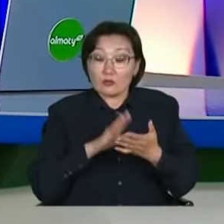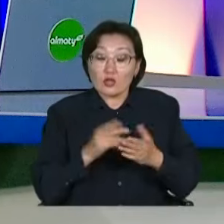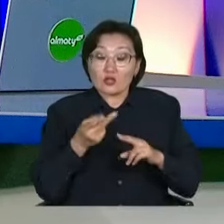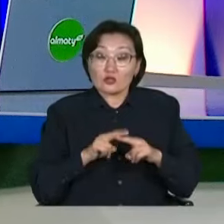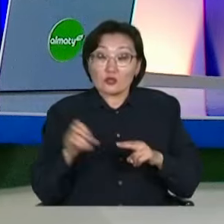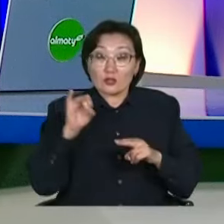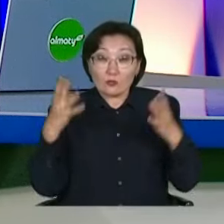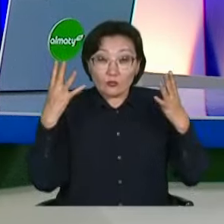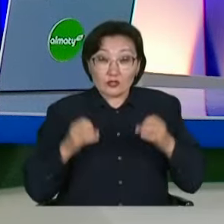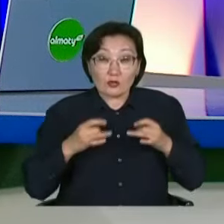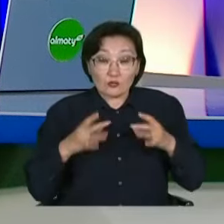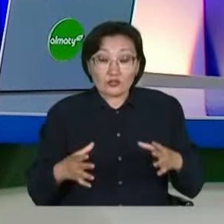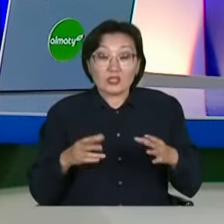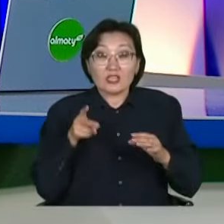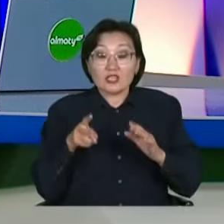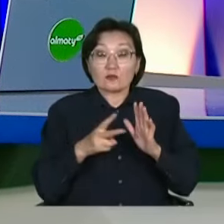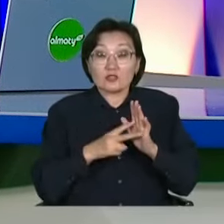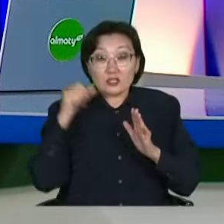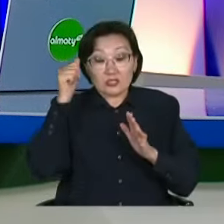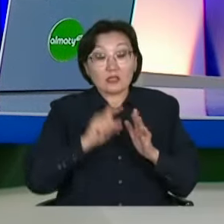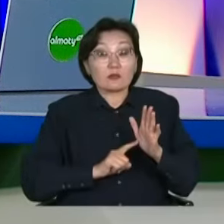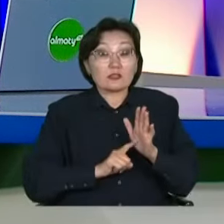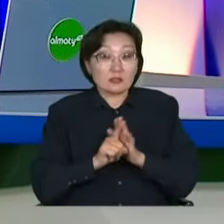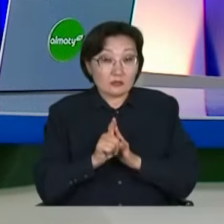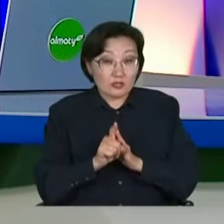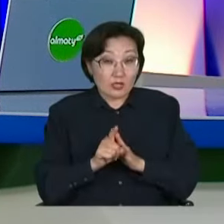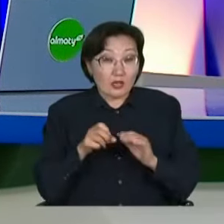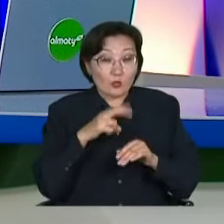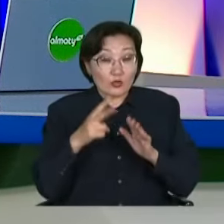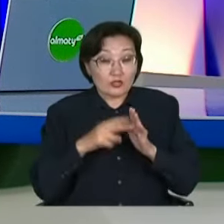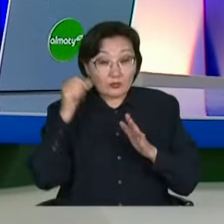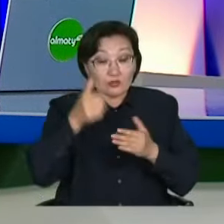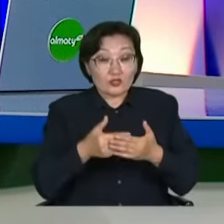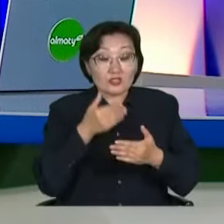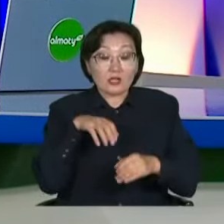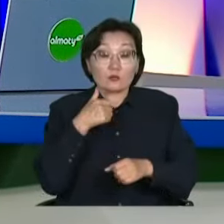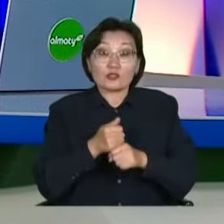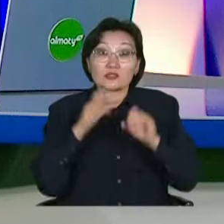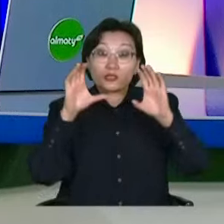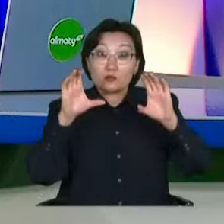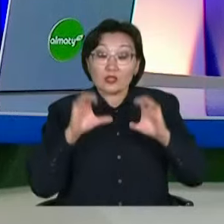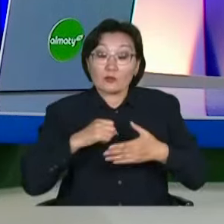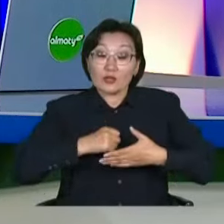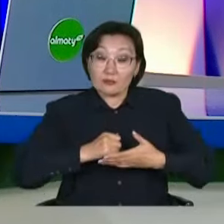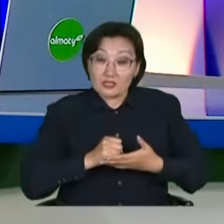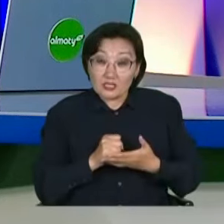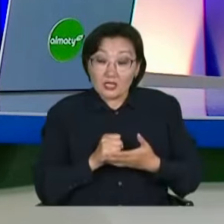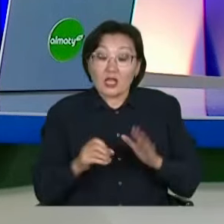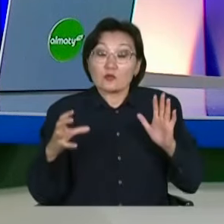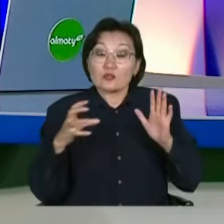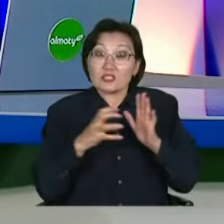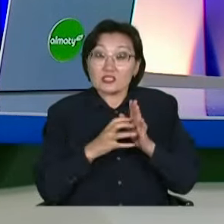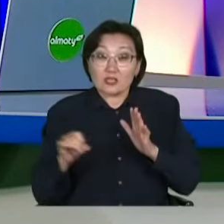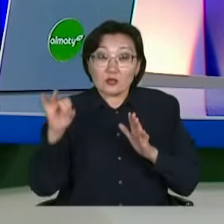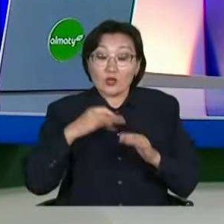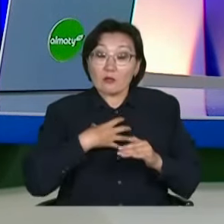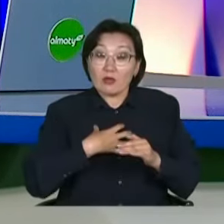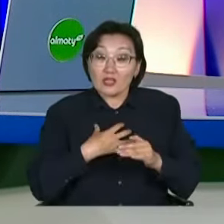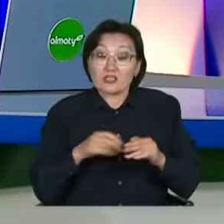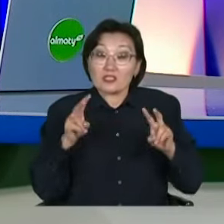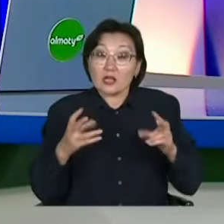тойлау 2007 жылдан бастау алды. Яғни 17 жыл бұрын конституциялық заң қабылданды, таңбаларымыз тарихи маңызға ие